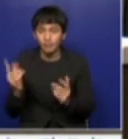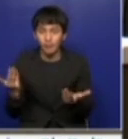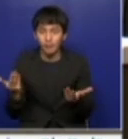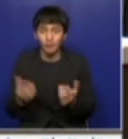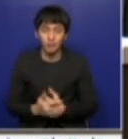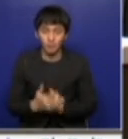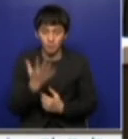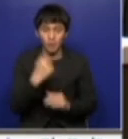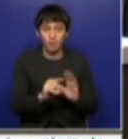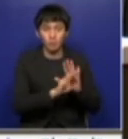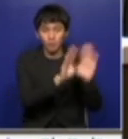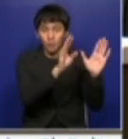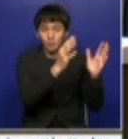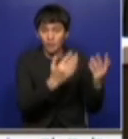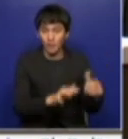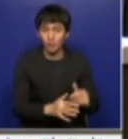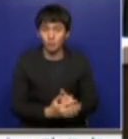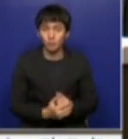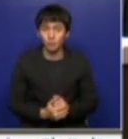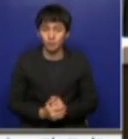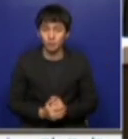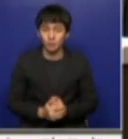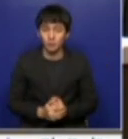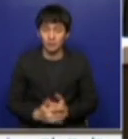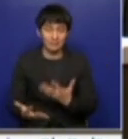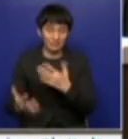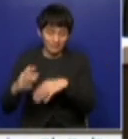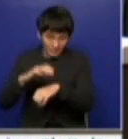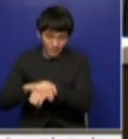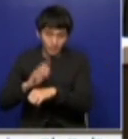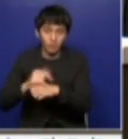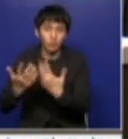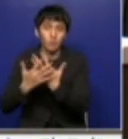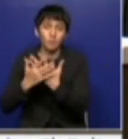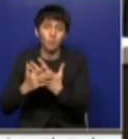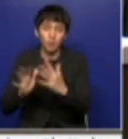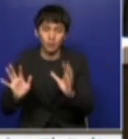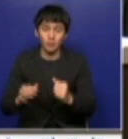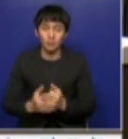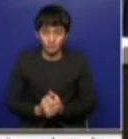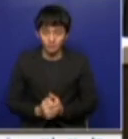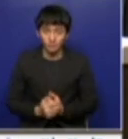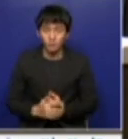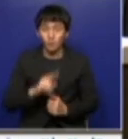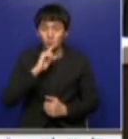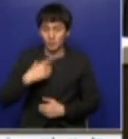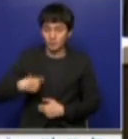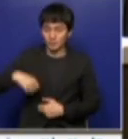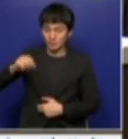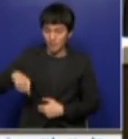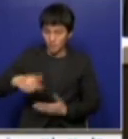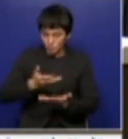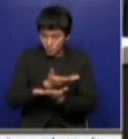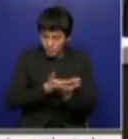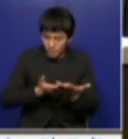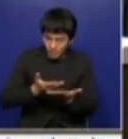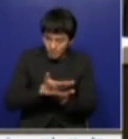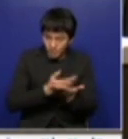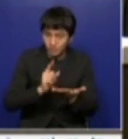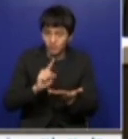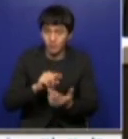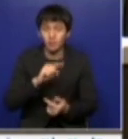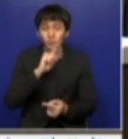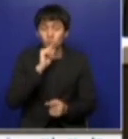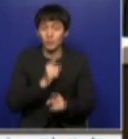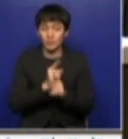โทษจะยกเลิกไปแล้วมีคำไม่ใช้สารแล้วหนูเอา Bigตามนิสัยของสารทำงานครับมีการใช้